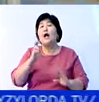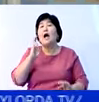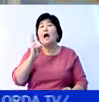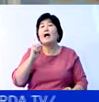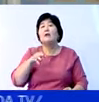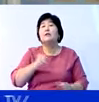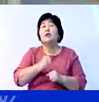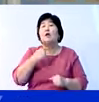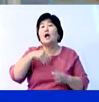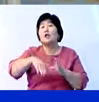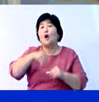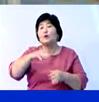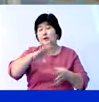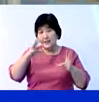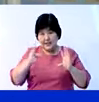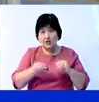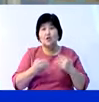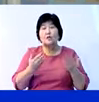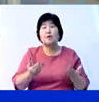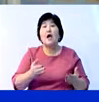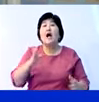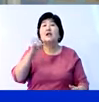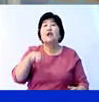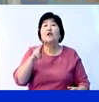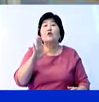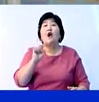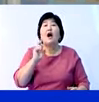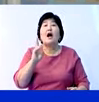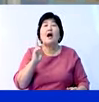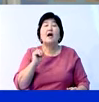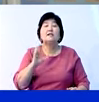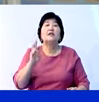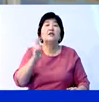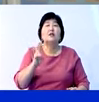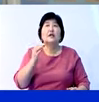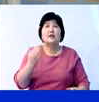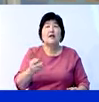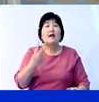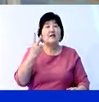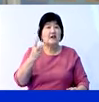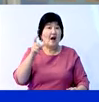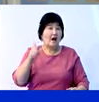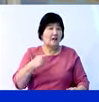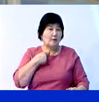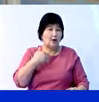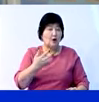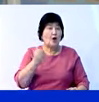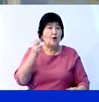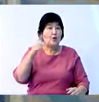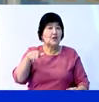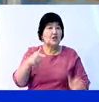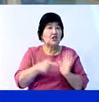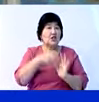дауыс беру нәтижелері туралы Сәдуақас Нұрсұлтан Шәкизадаұлына 2 адам дауыс берді,